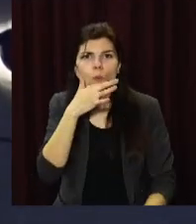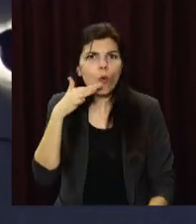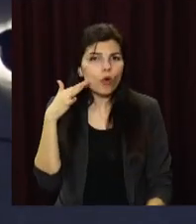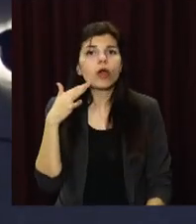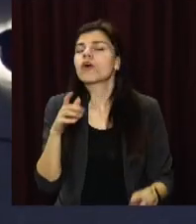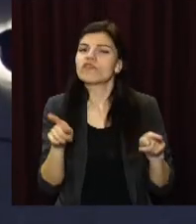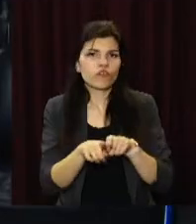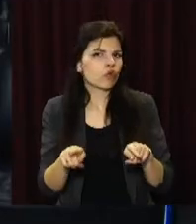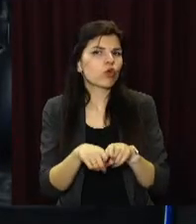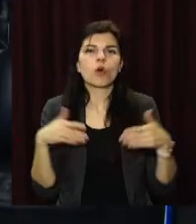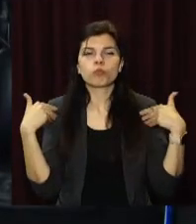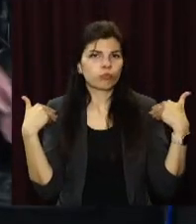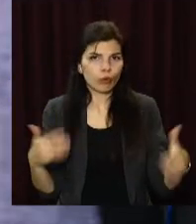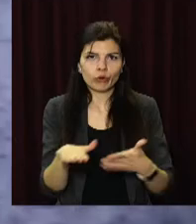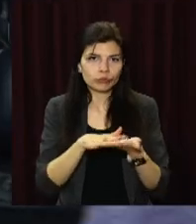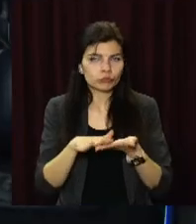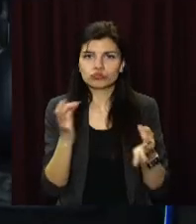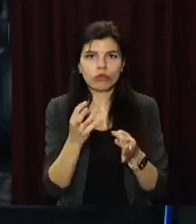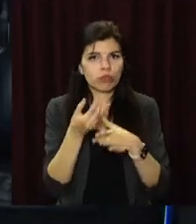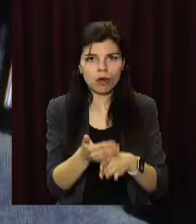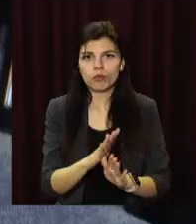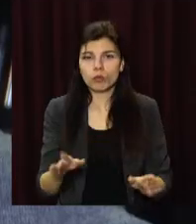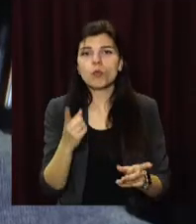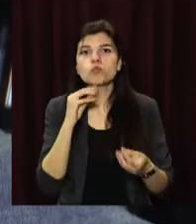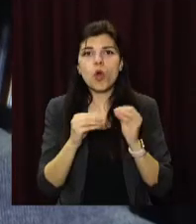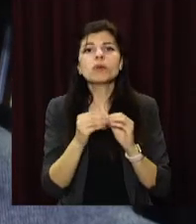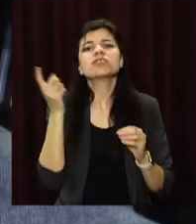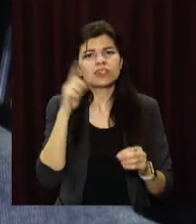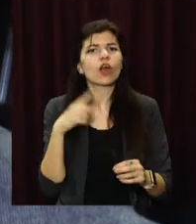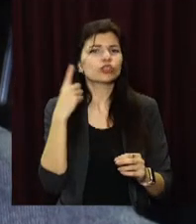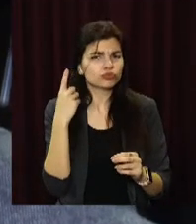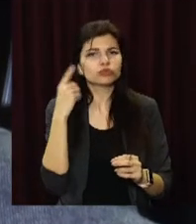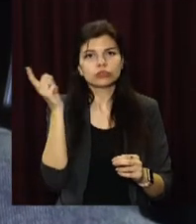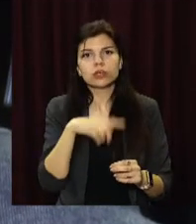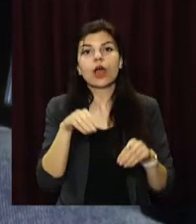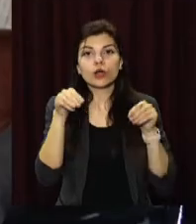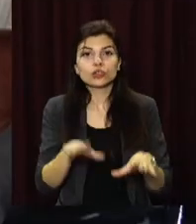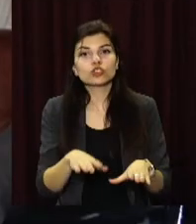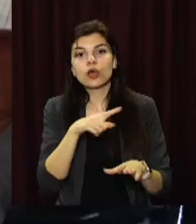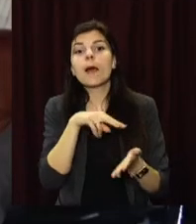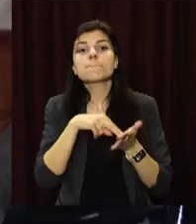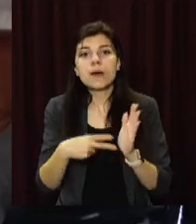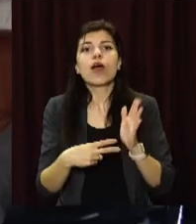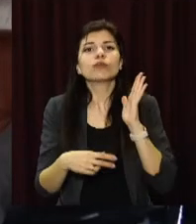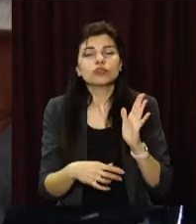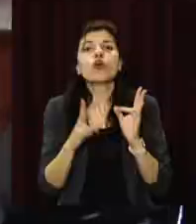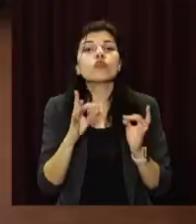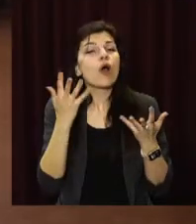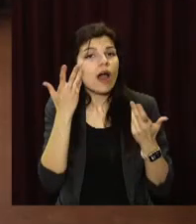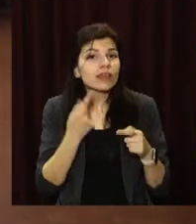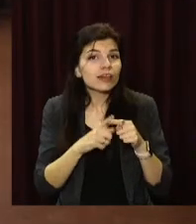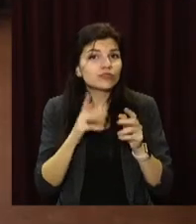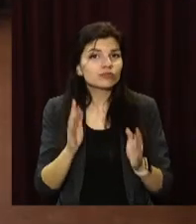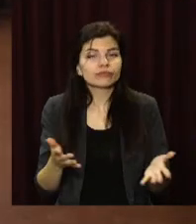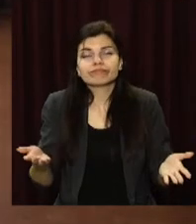підписів, це нічого не гарантує. Мовляв, про проблему знали і раніше. Вирішувати її планують, та коли саме це